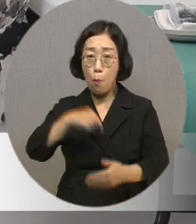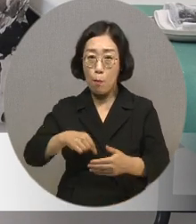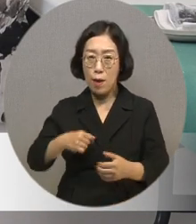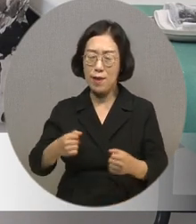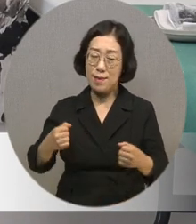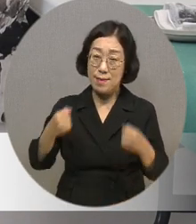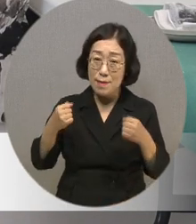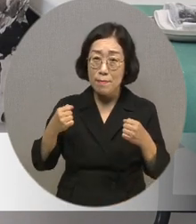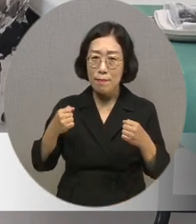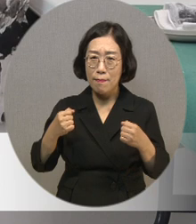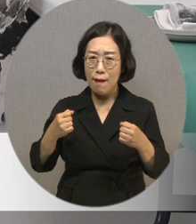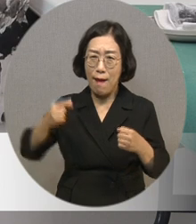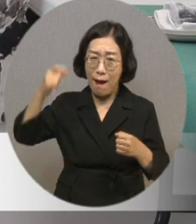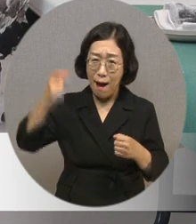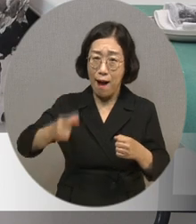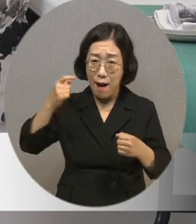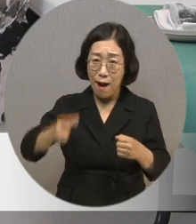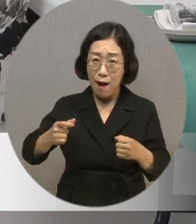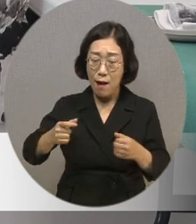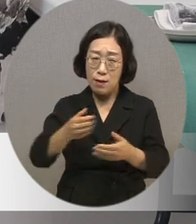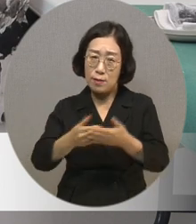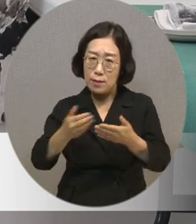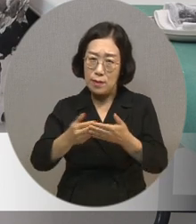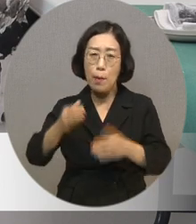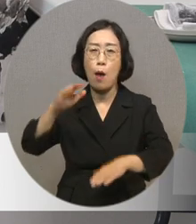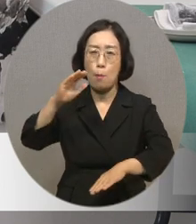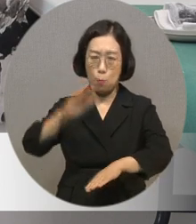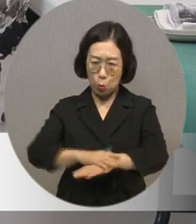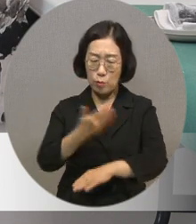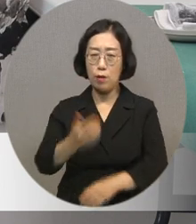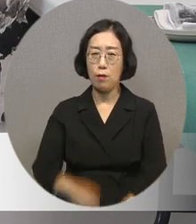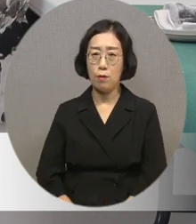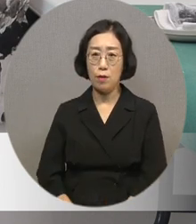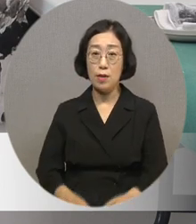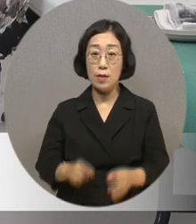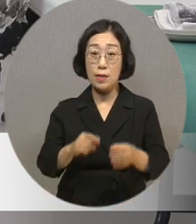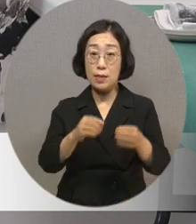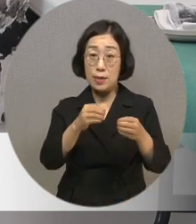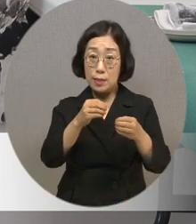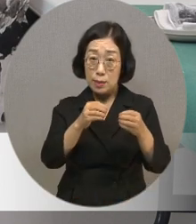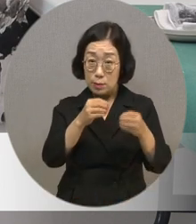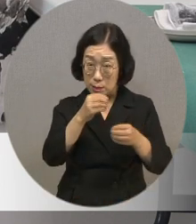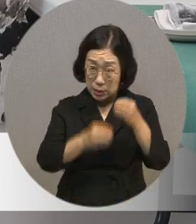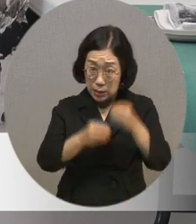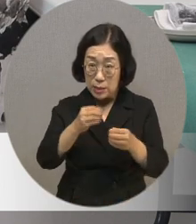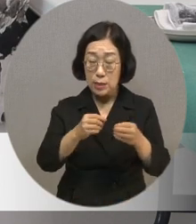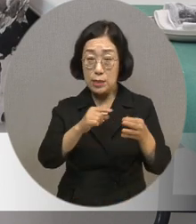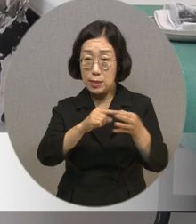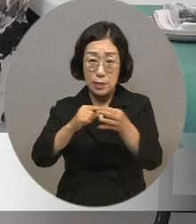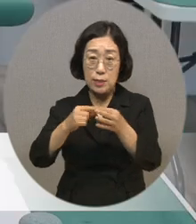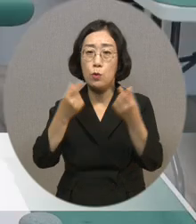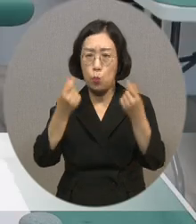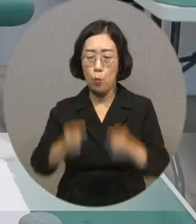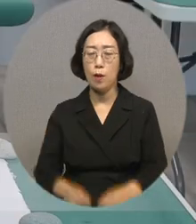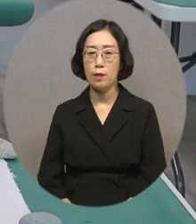들어가. 힘이 들어가면 경직되고 그림이 안 그려져요. 글씨도 마찬가지. 모든 것이 다